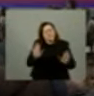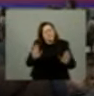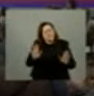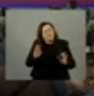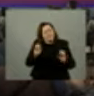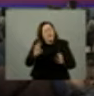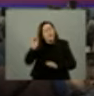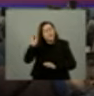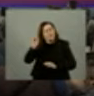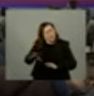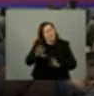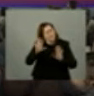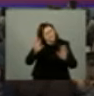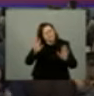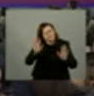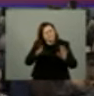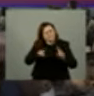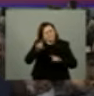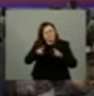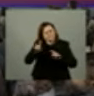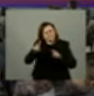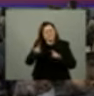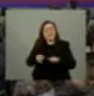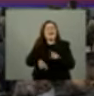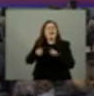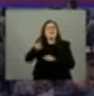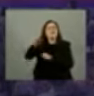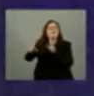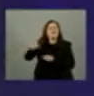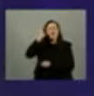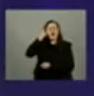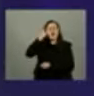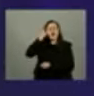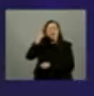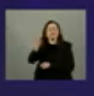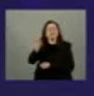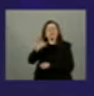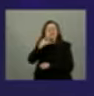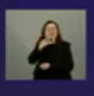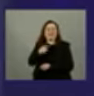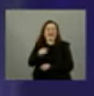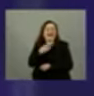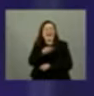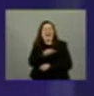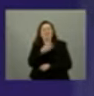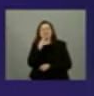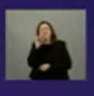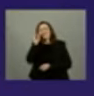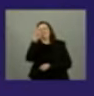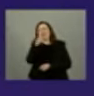Δημήτρη, συγγνώμη που παρεμβαίνω και σας διακόπτω. Δημήτρη, να σε ρωτήσω κάτι τώρα αντικειμενικά και